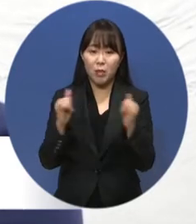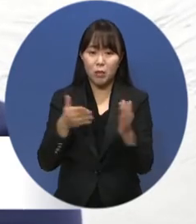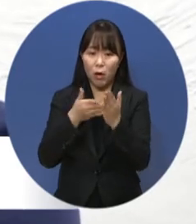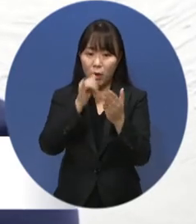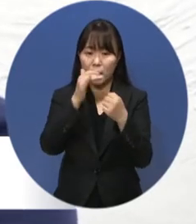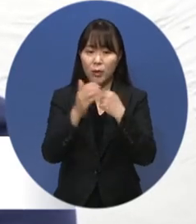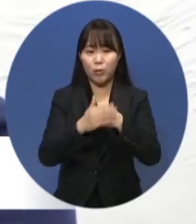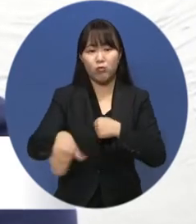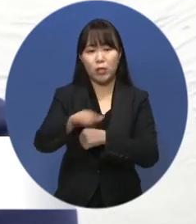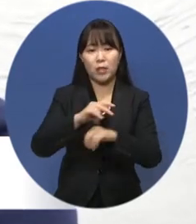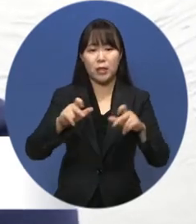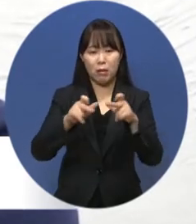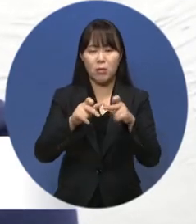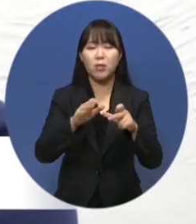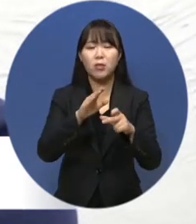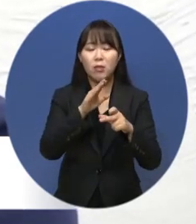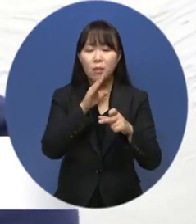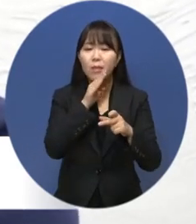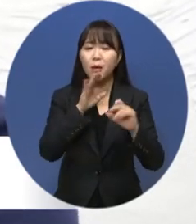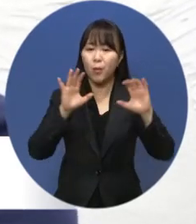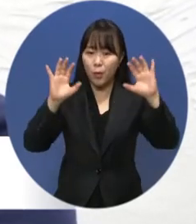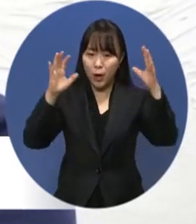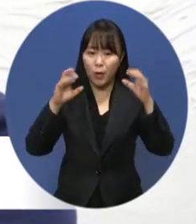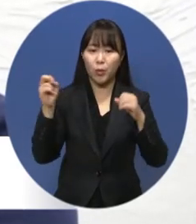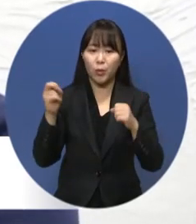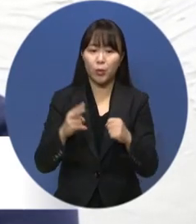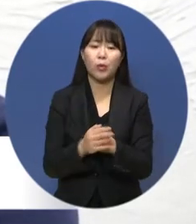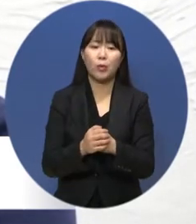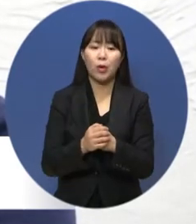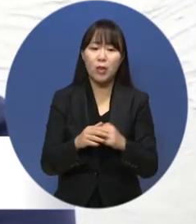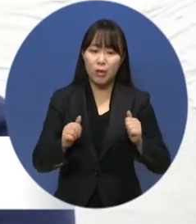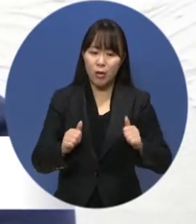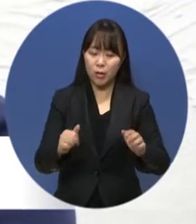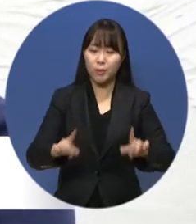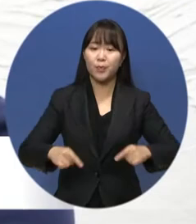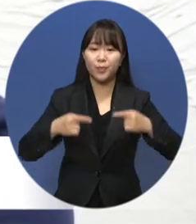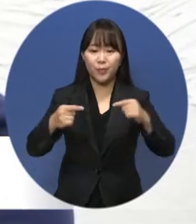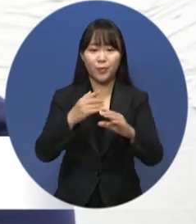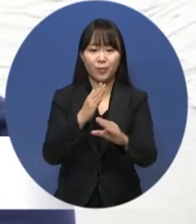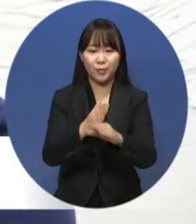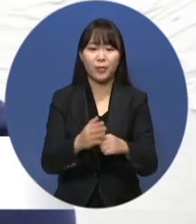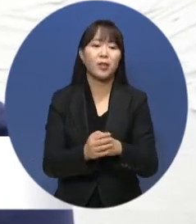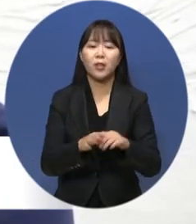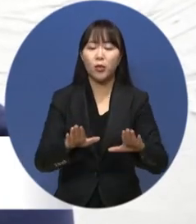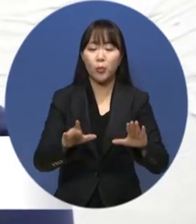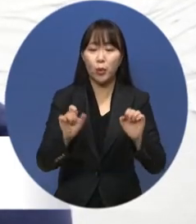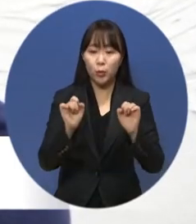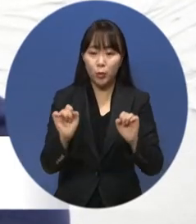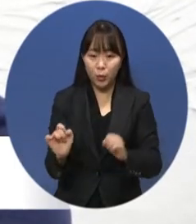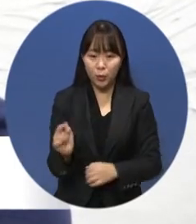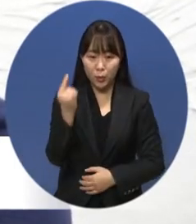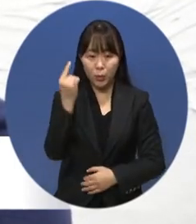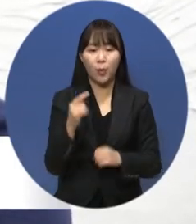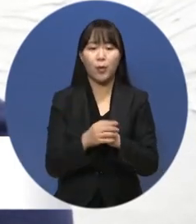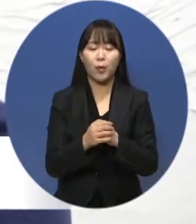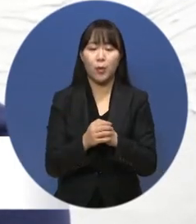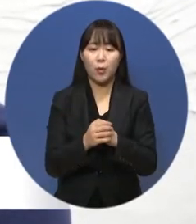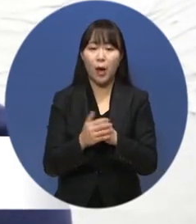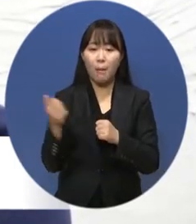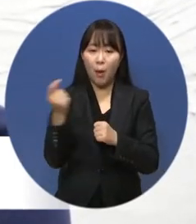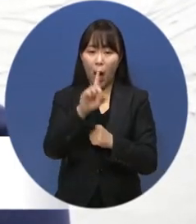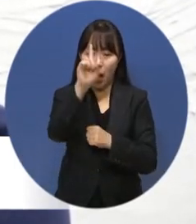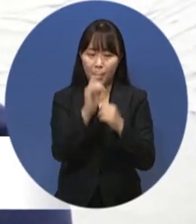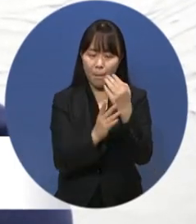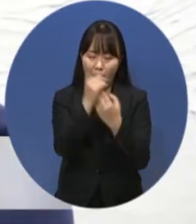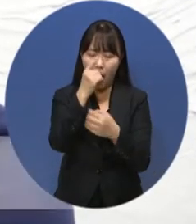장애인들은 정말로 너무 하느라고 열심히 일 동참하고 있습니다 꼭 2분께 다임 방송이